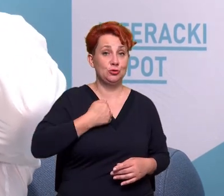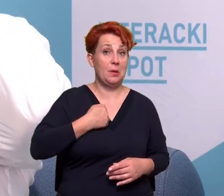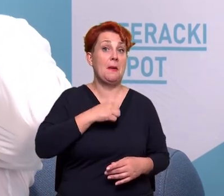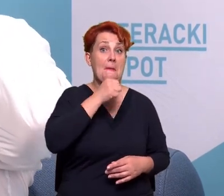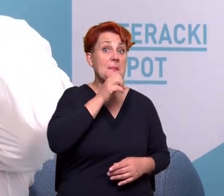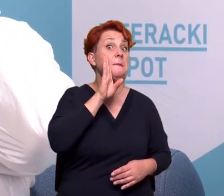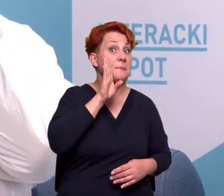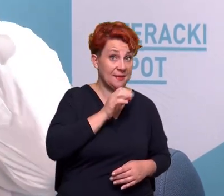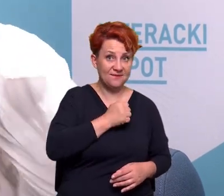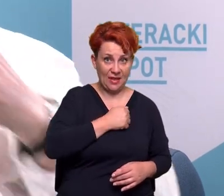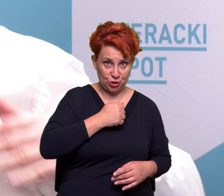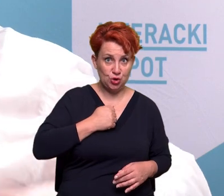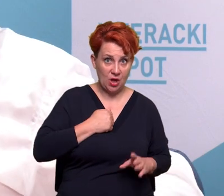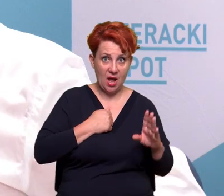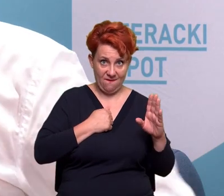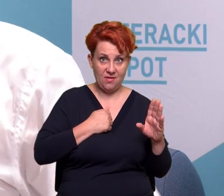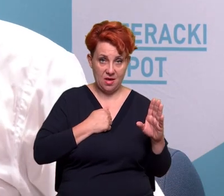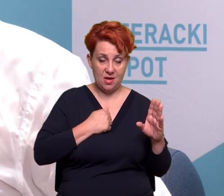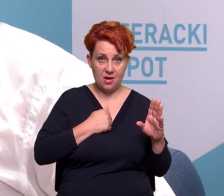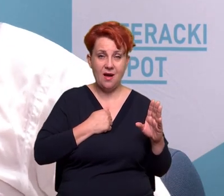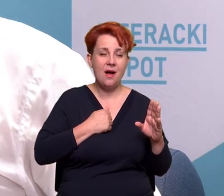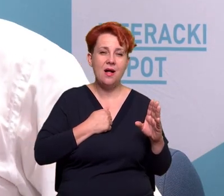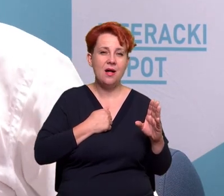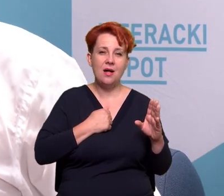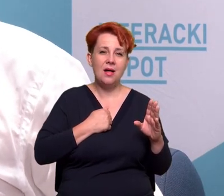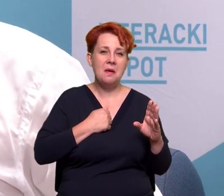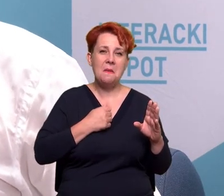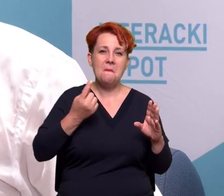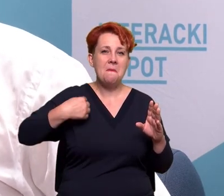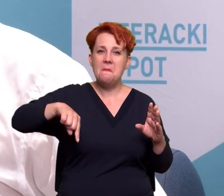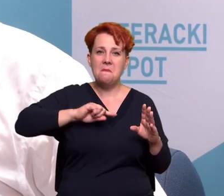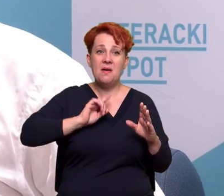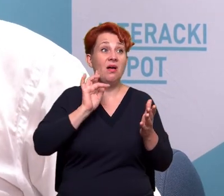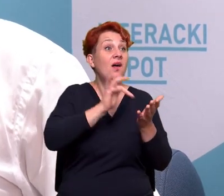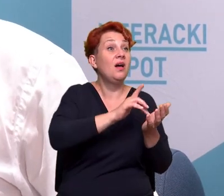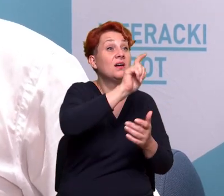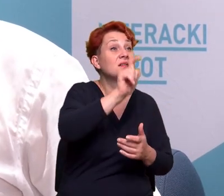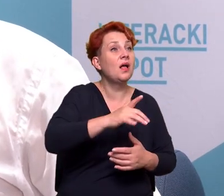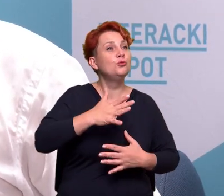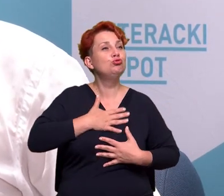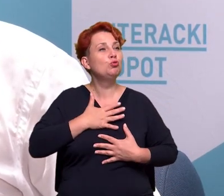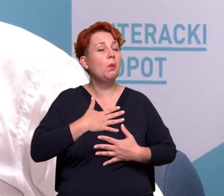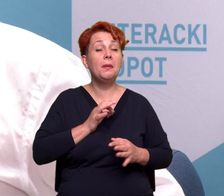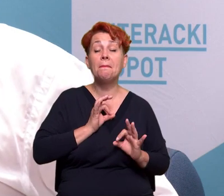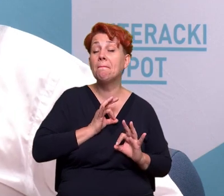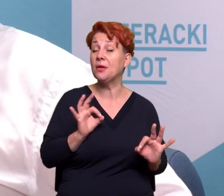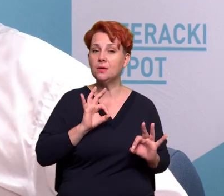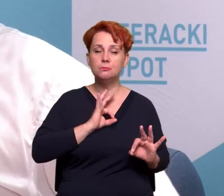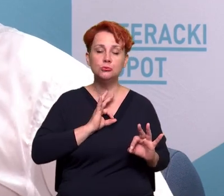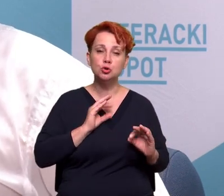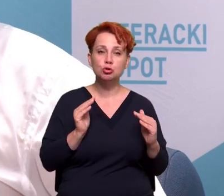Warszawy, nigdy nie poczuli się w Gdańsku jak u